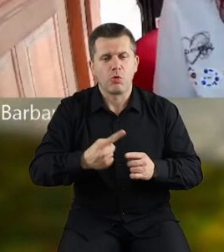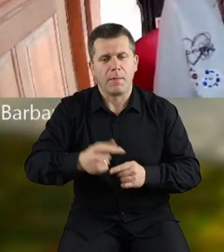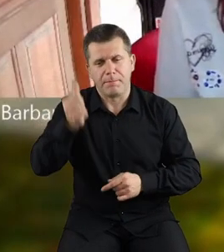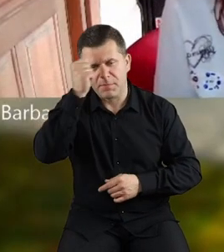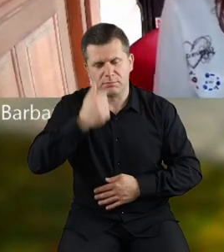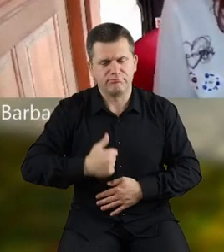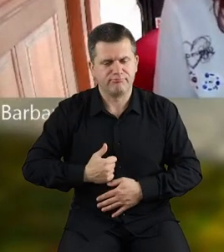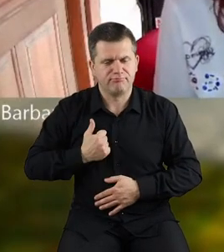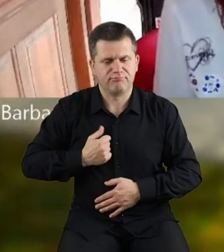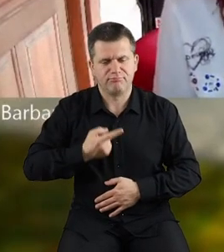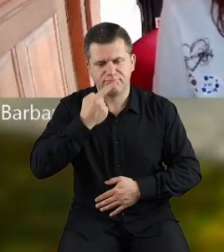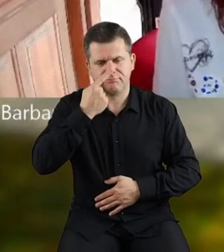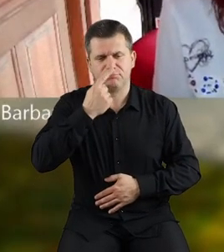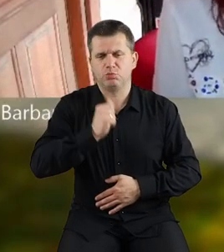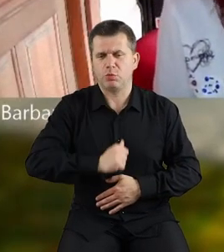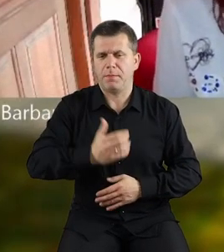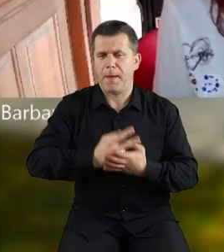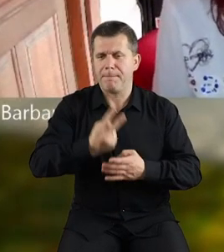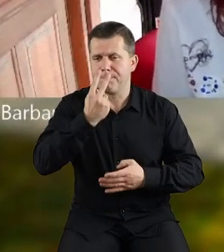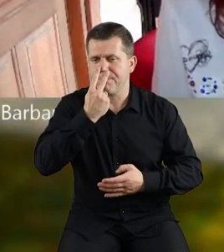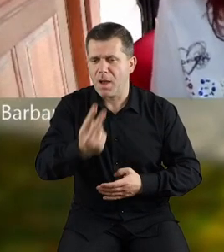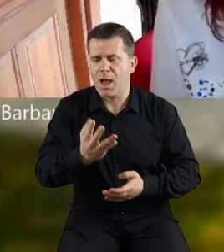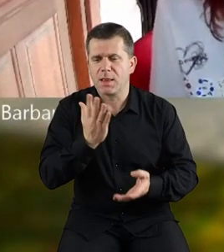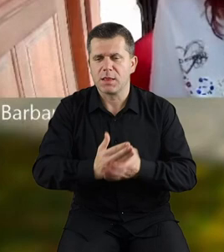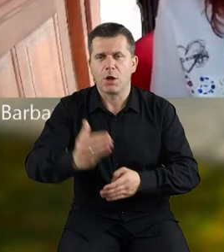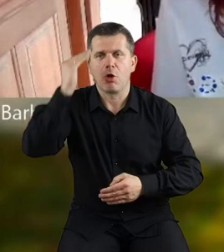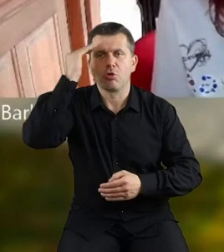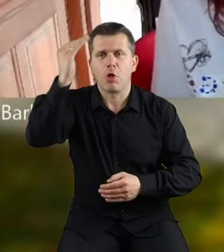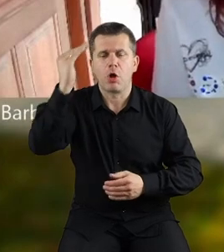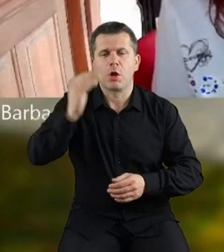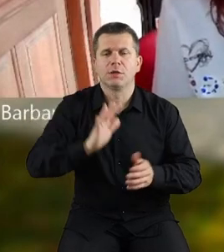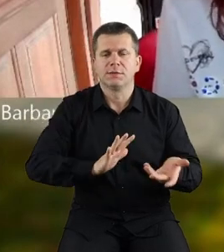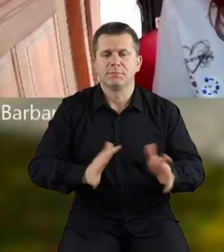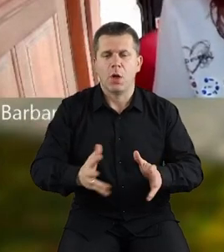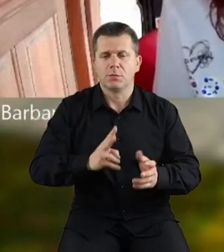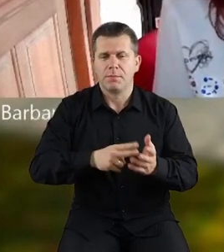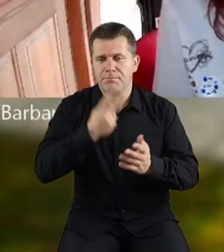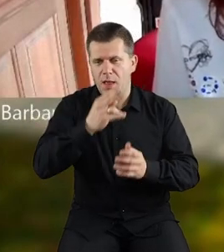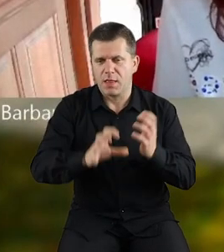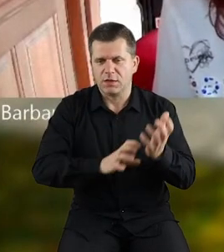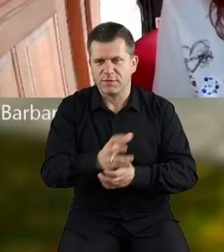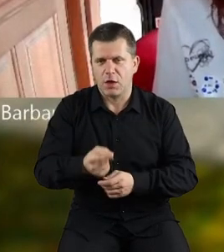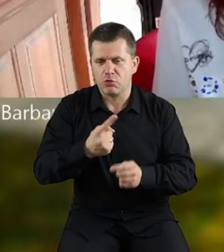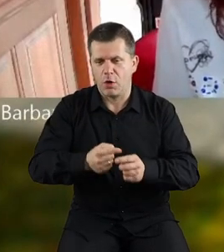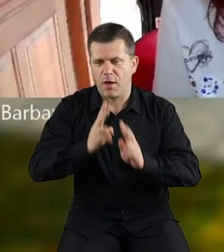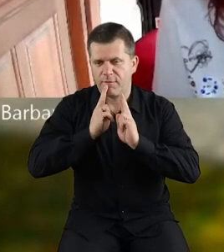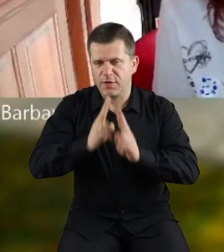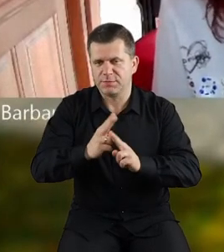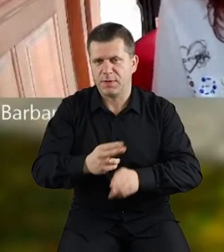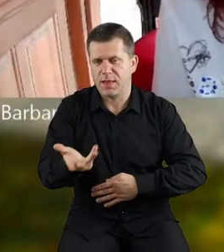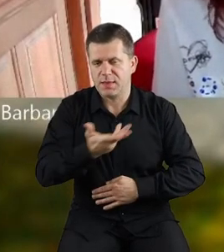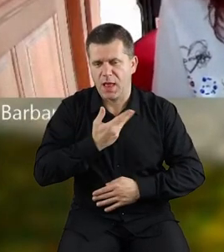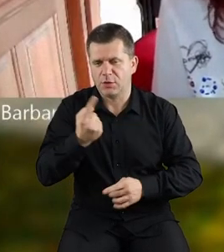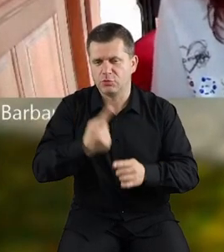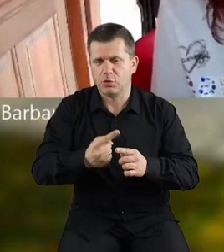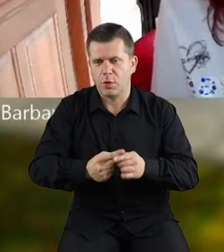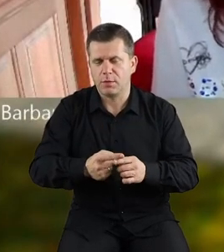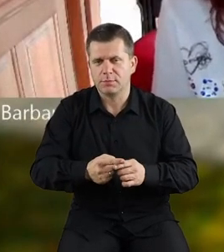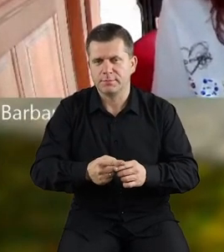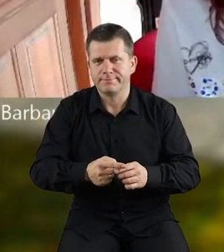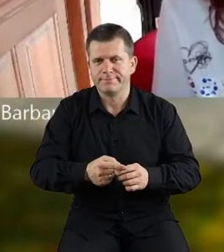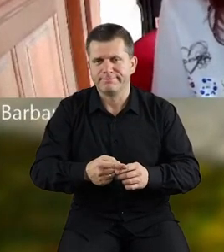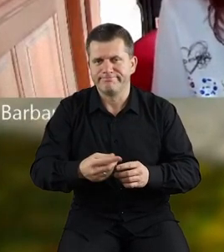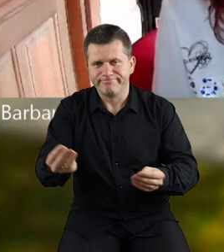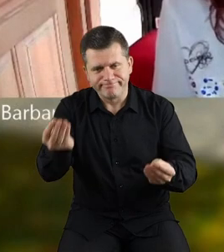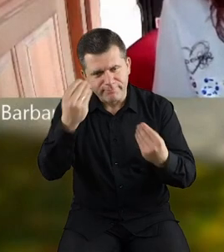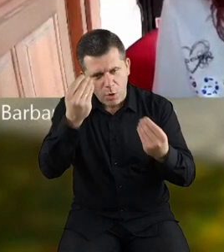będąc dorosłymi i już patrząc na świat tylko w dorosły sposób, właściwie wyśmiewasz to i dajesz nam często